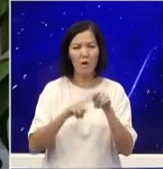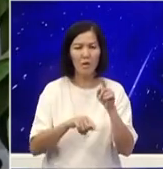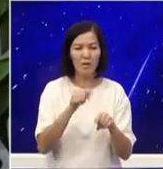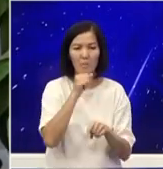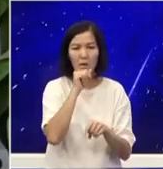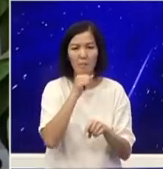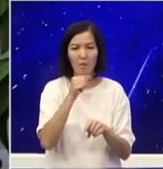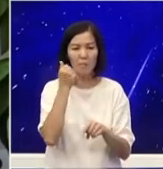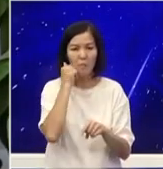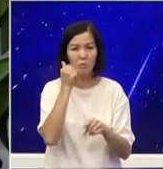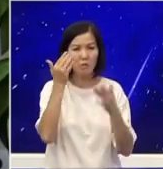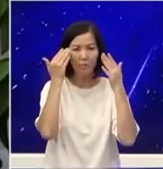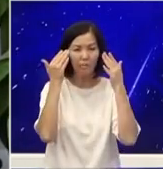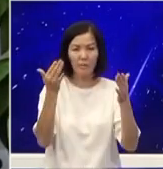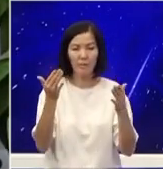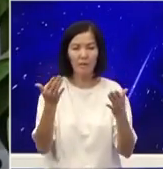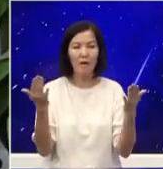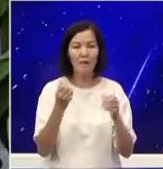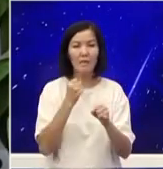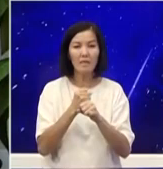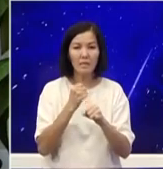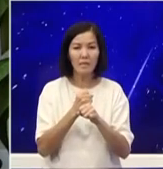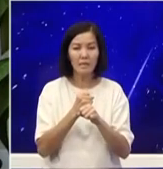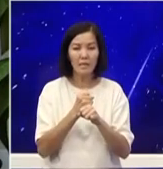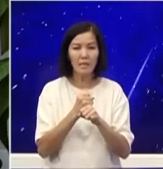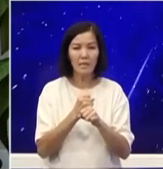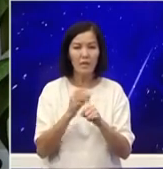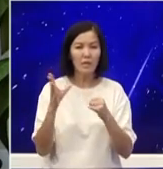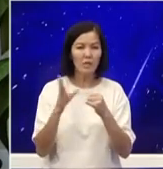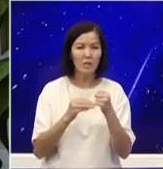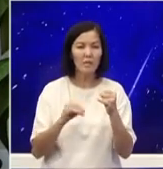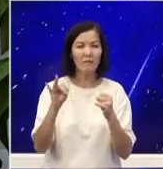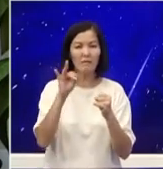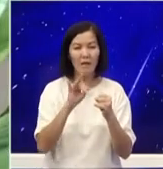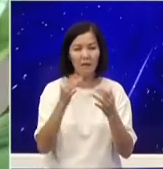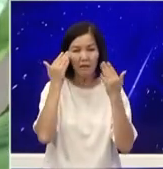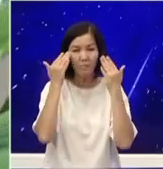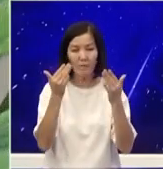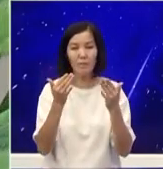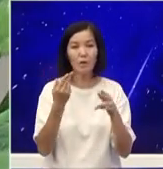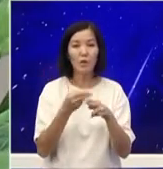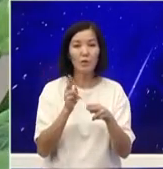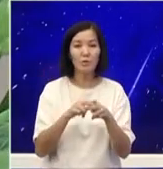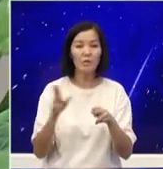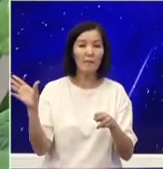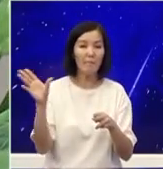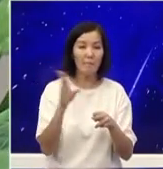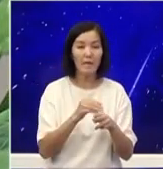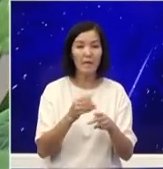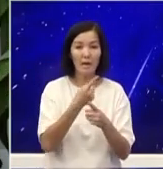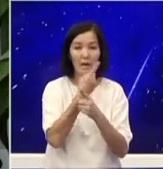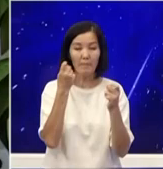істегенін, қандай өз тұрған жерлерін, қандай жағдайға жеткізгендерін білмейді. Міне осының салдарынан біз осының бәрін ескеріп отырып,